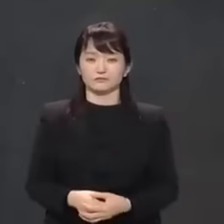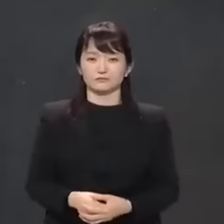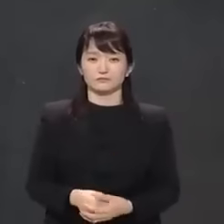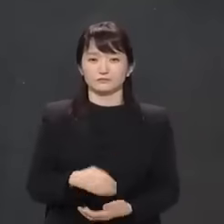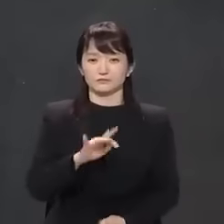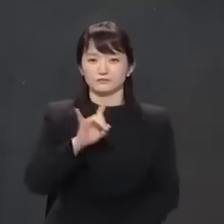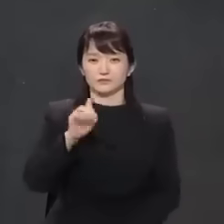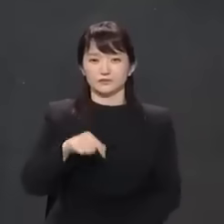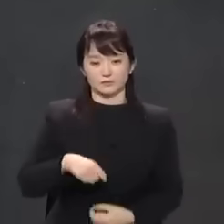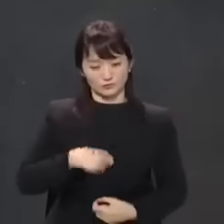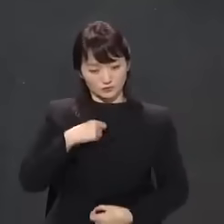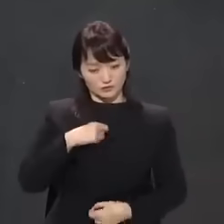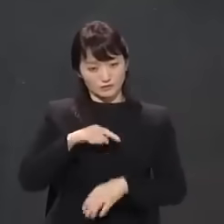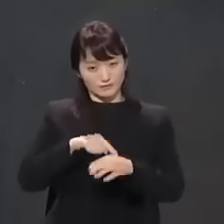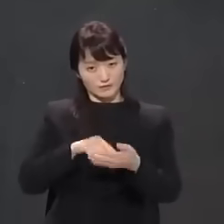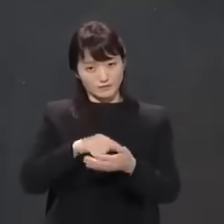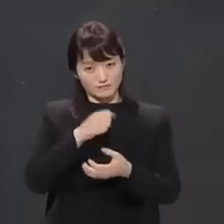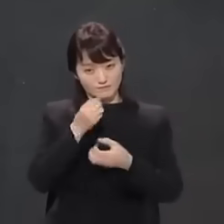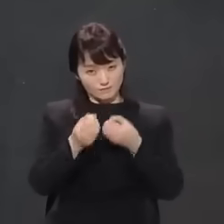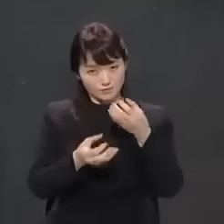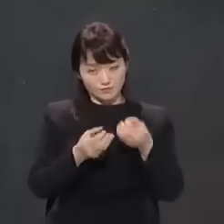마음을 털어놨습니다